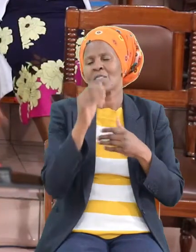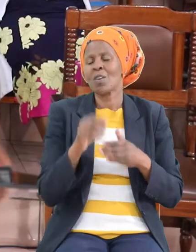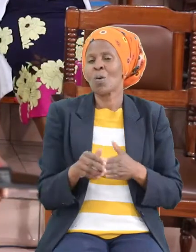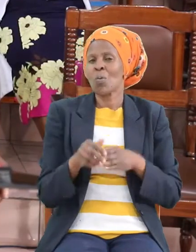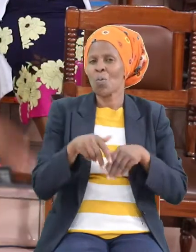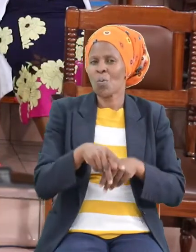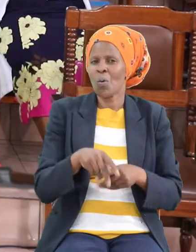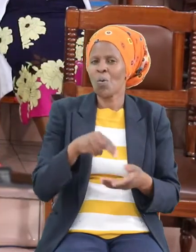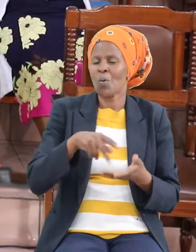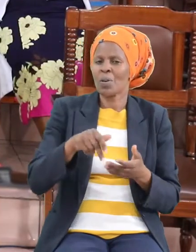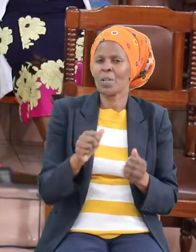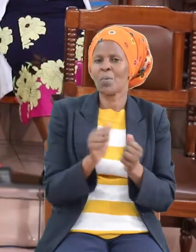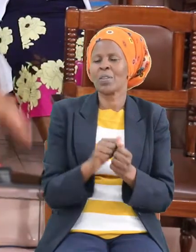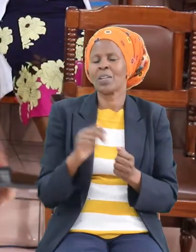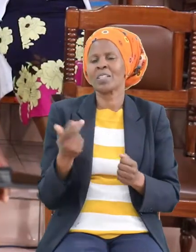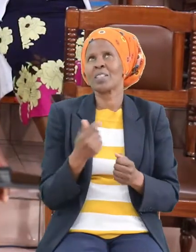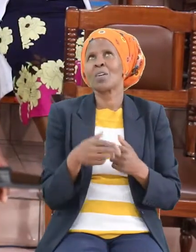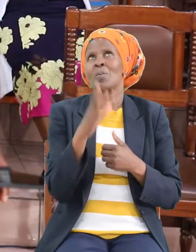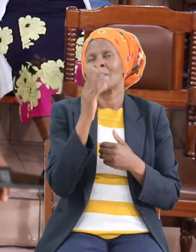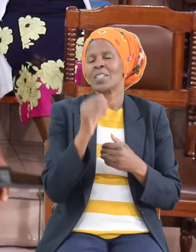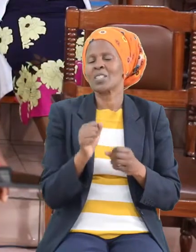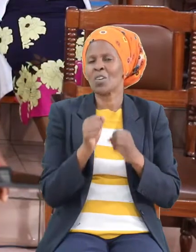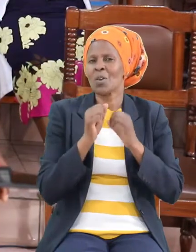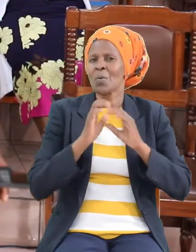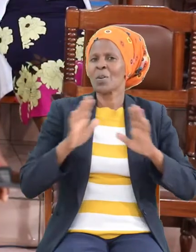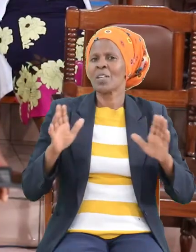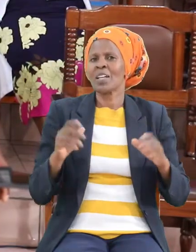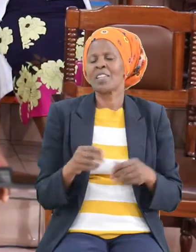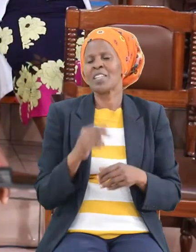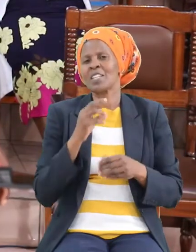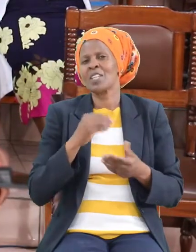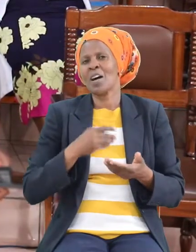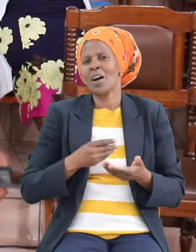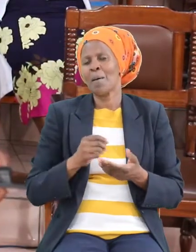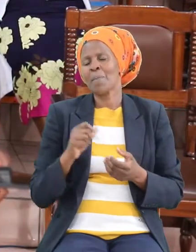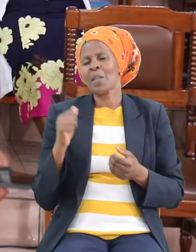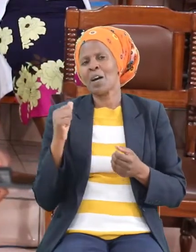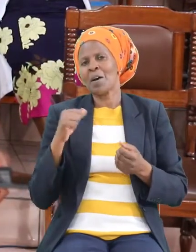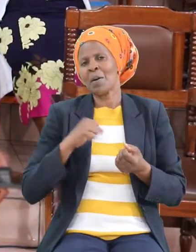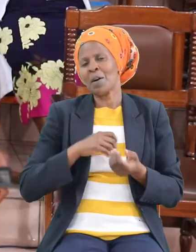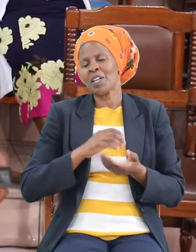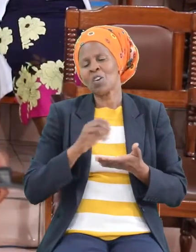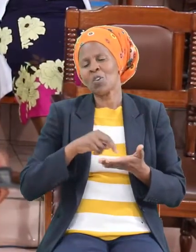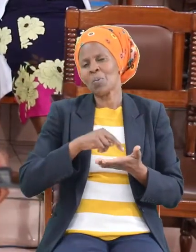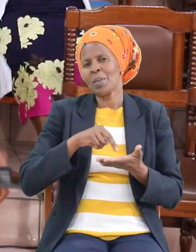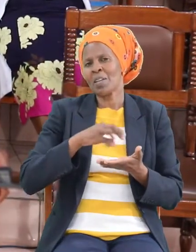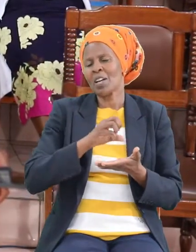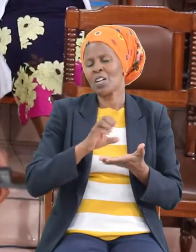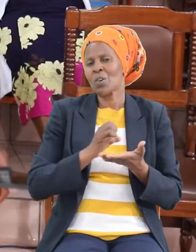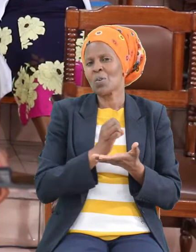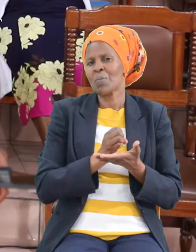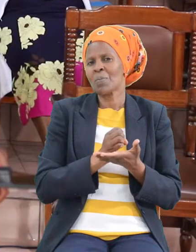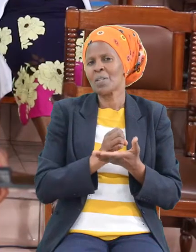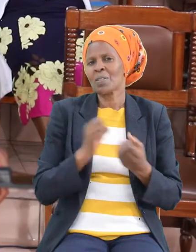akiandamana na sisi, inchi yetu itanawili. Tutaona hata economy, you know, ikiendelea vizuri kwa